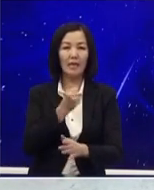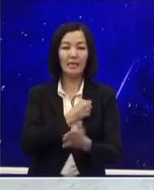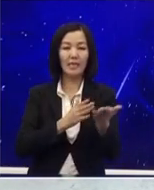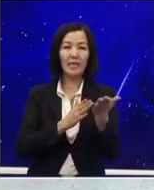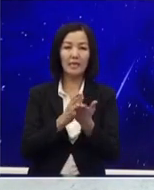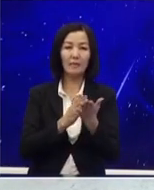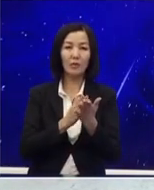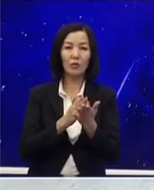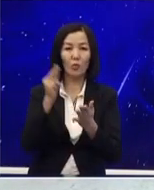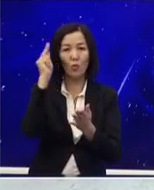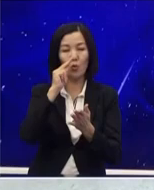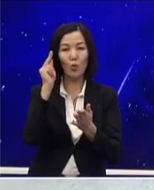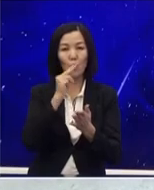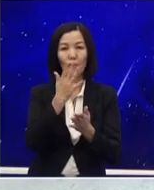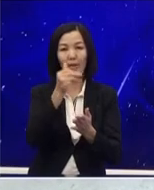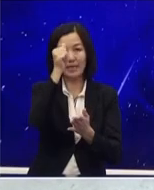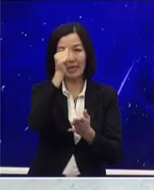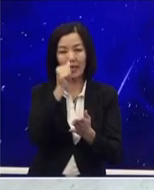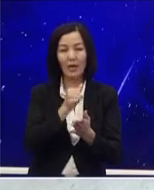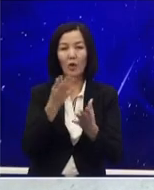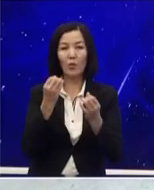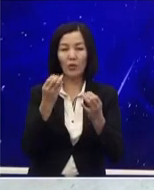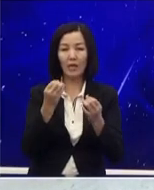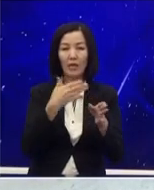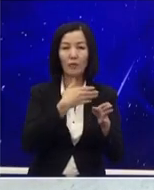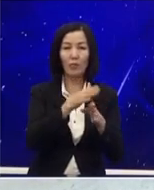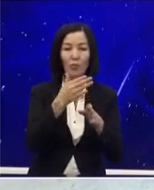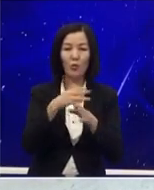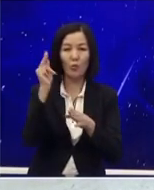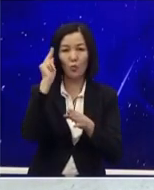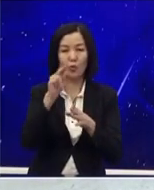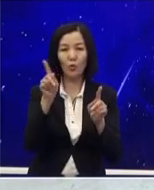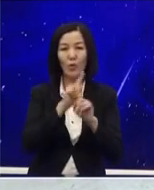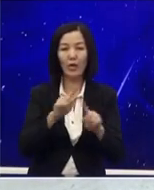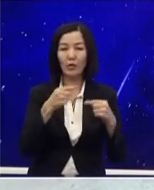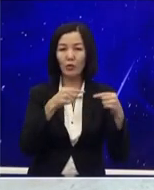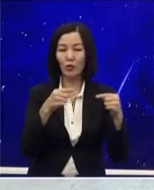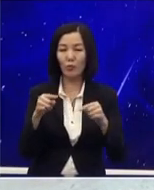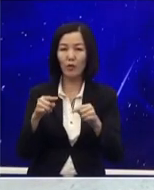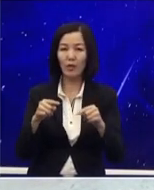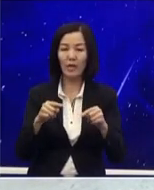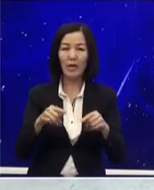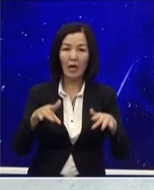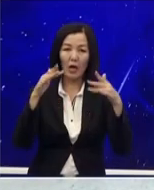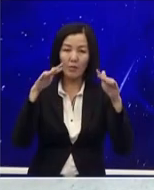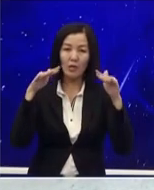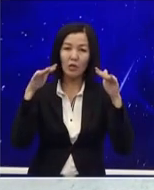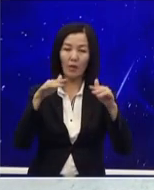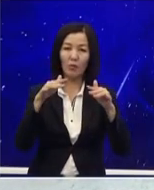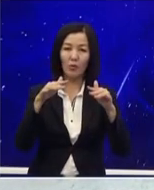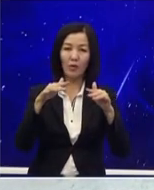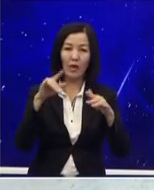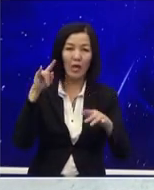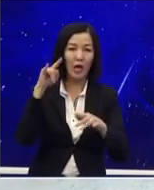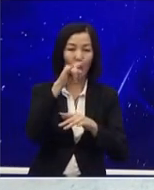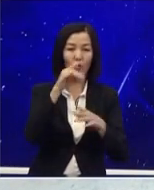үшін оқу ұзақтығы 5 ай. Кейін одан әрі бөлу олардың оқыту ерекшеліктеріне қарай әуе шабуылына қарсы қорғаныс және әскери әуе